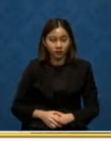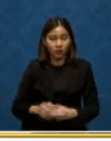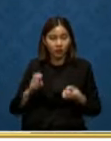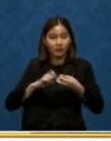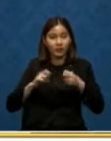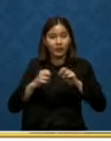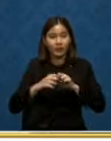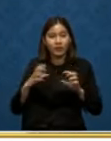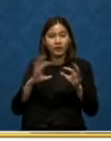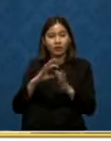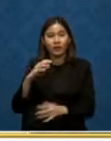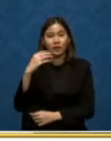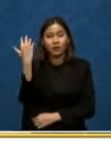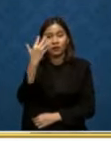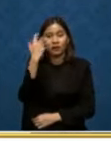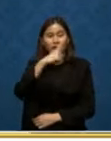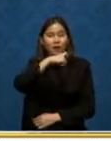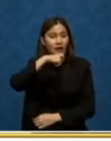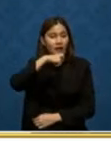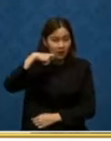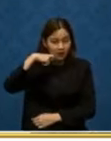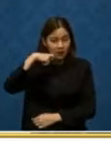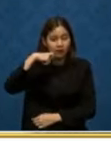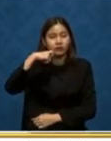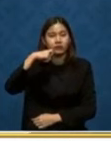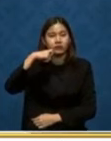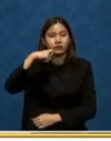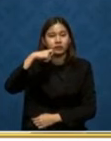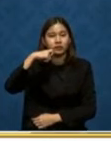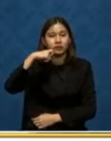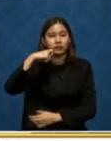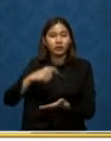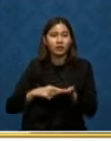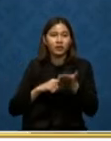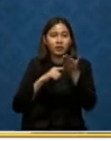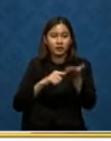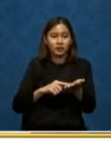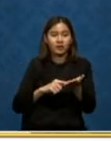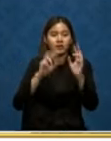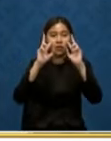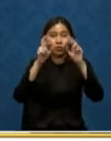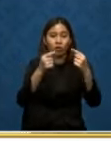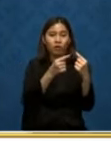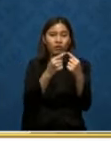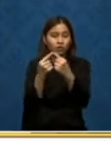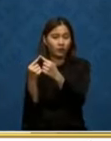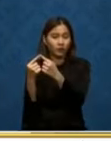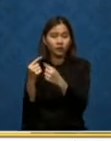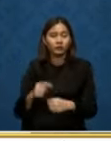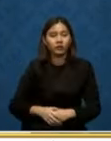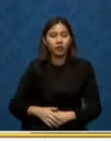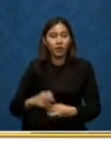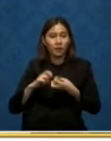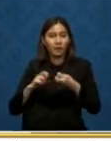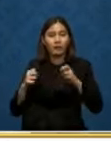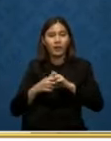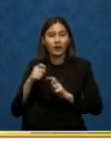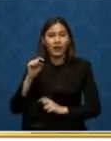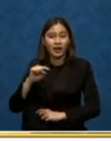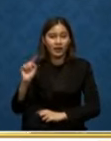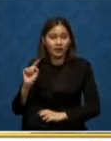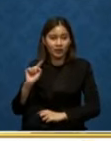ปัญหาเรื่องภัยแล้งเรื่องย่อที่จะอ่ายื่นเข้าในญัตติต่อไปข้างหน้าเนี่ยของผมเนี่ยครับเป็นปัญหาที่ทำ